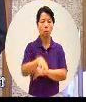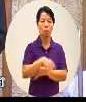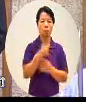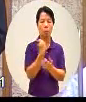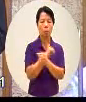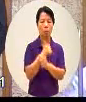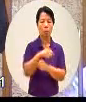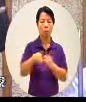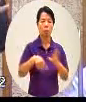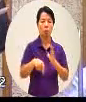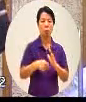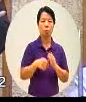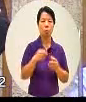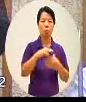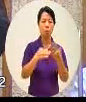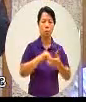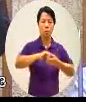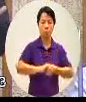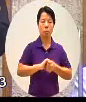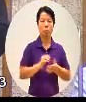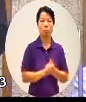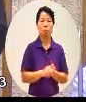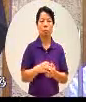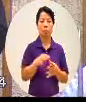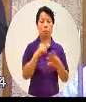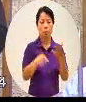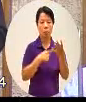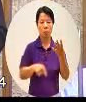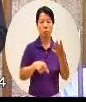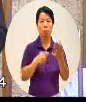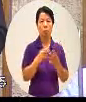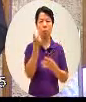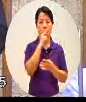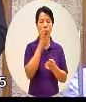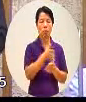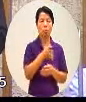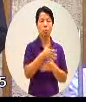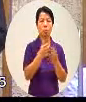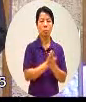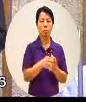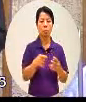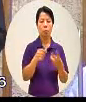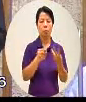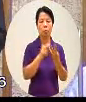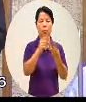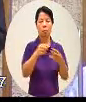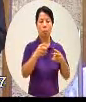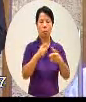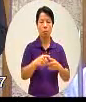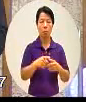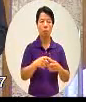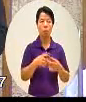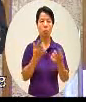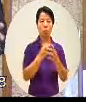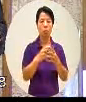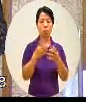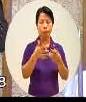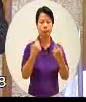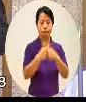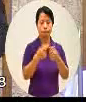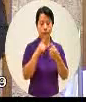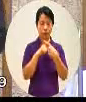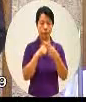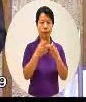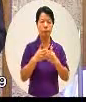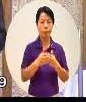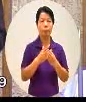规定的。那现在有这四个顾问里面有三个是机要禁用的， 那严顾问他是本